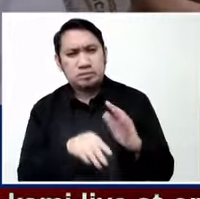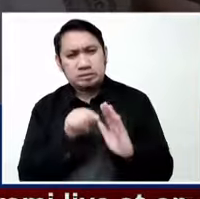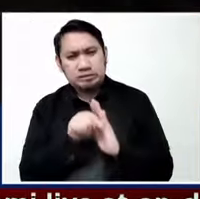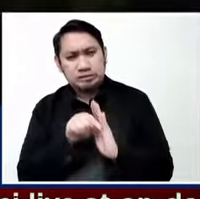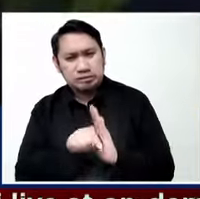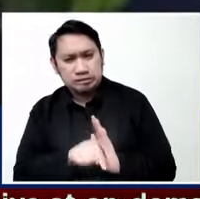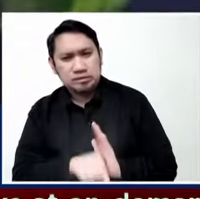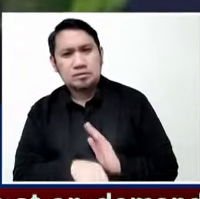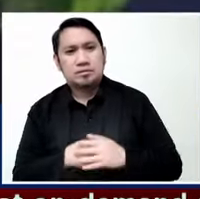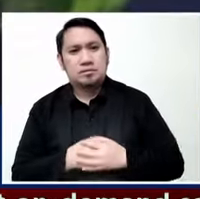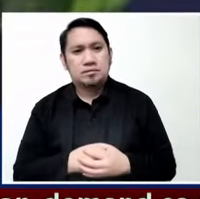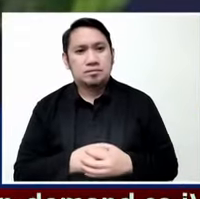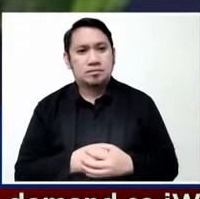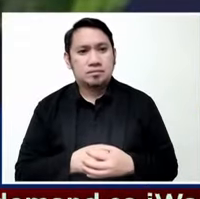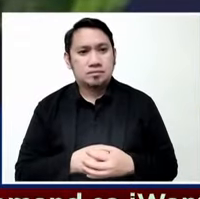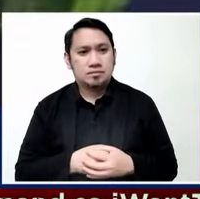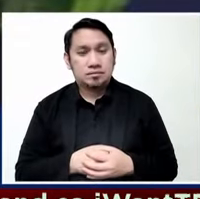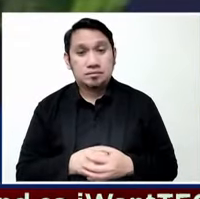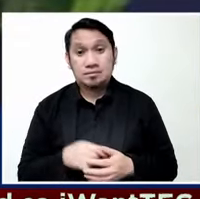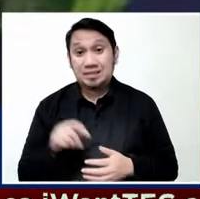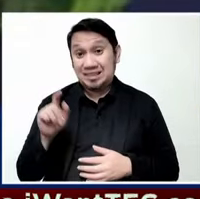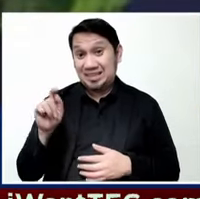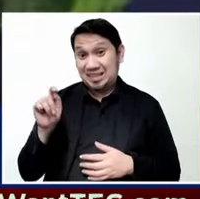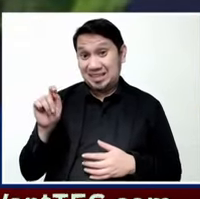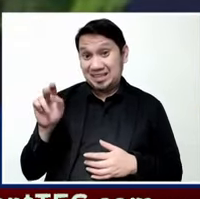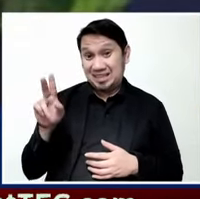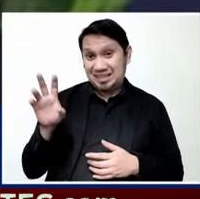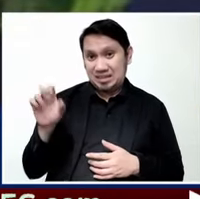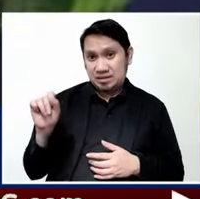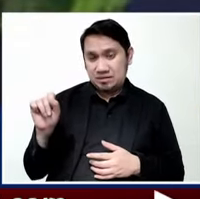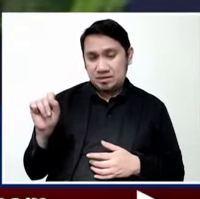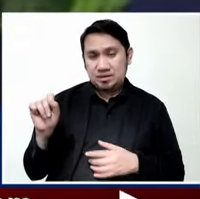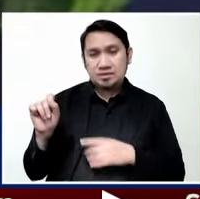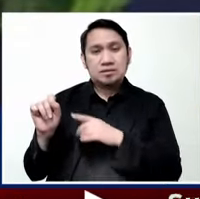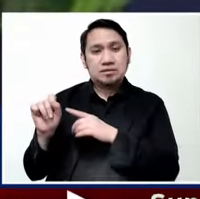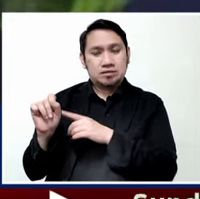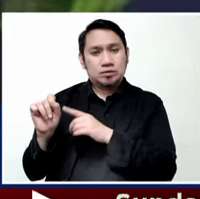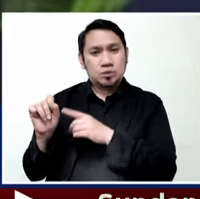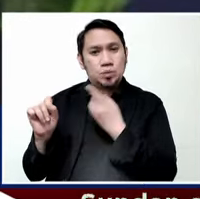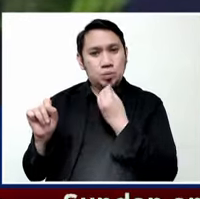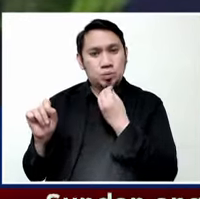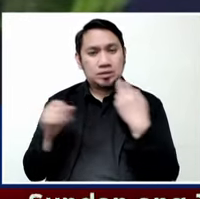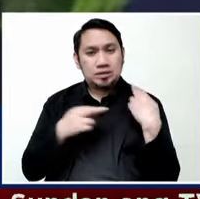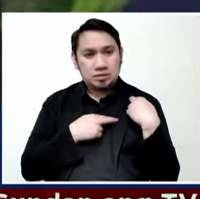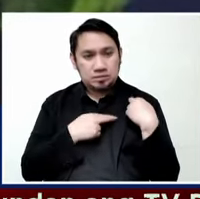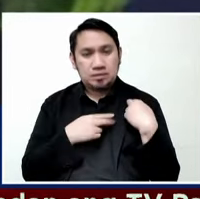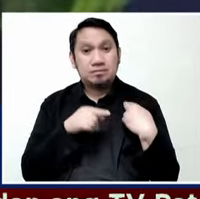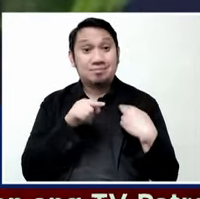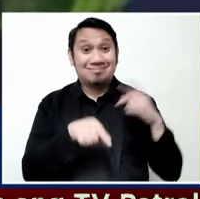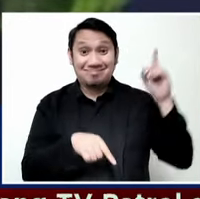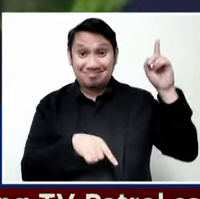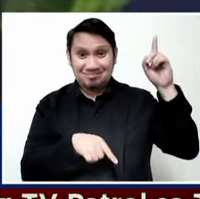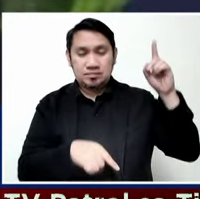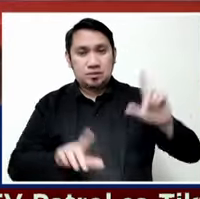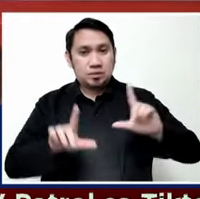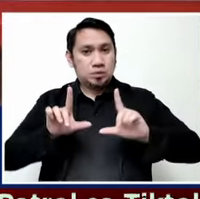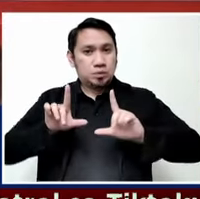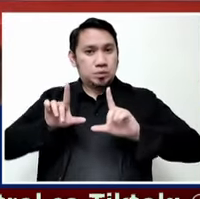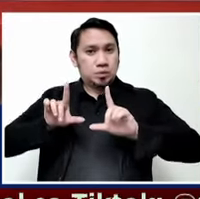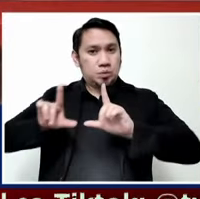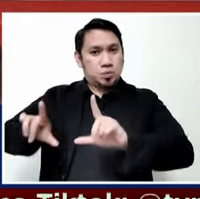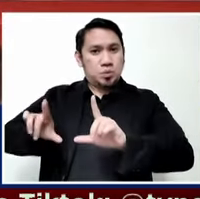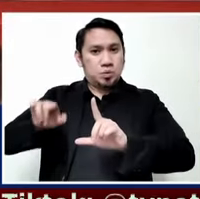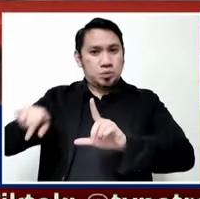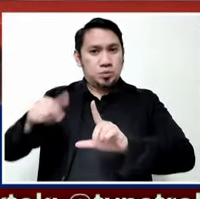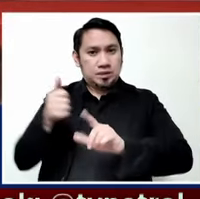Multiple attempted murder. Si Congressman Teves was the producer. Si Remulla mismo ang nagbansag kay Teves bilang executive producer habang ang